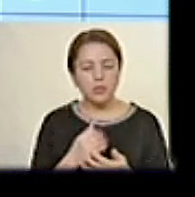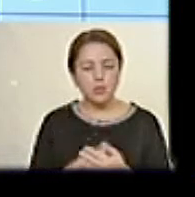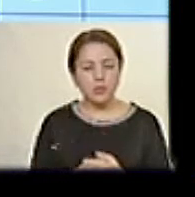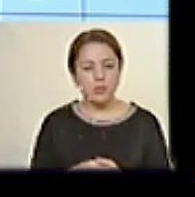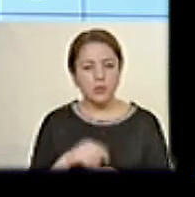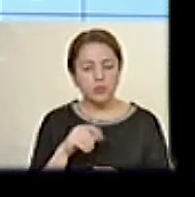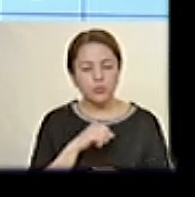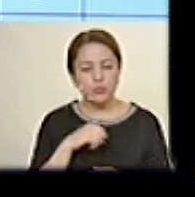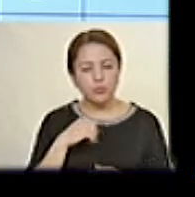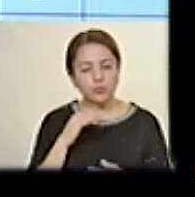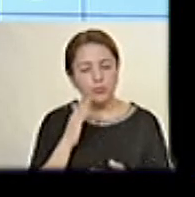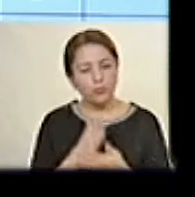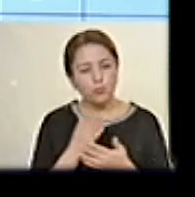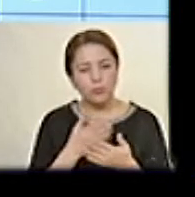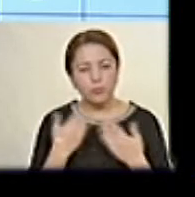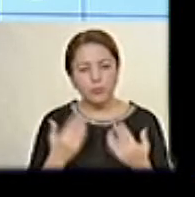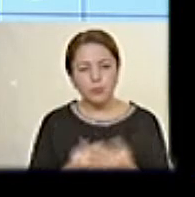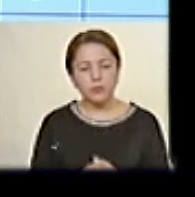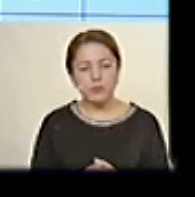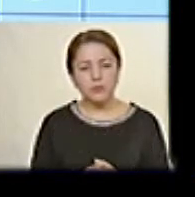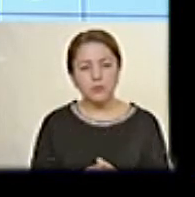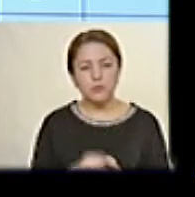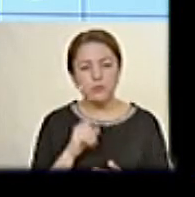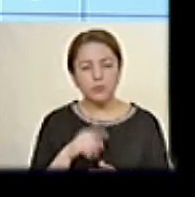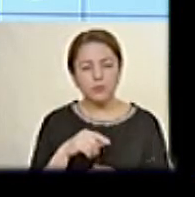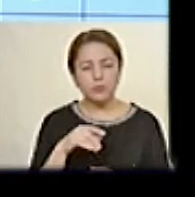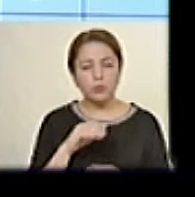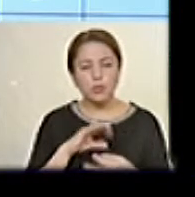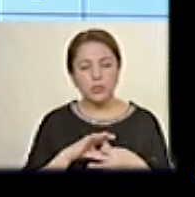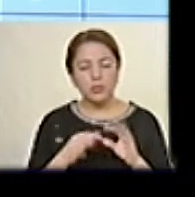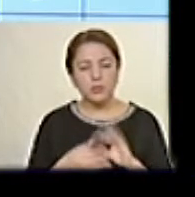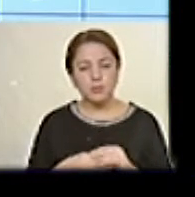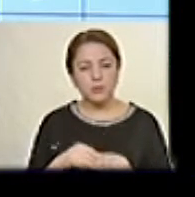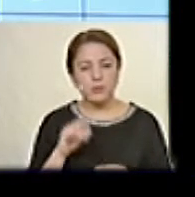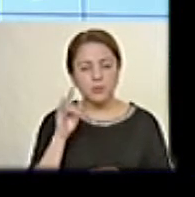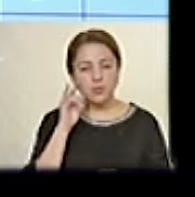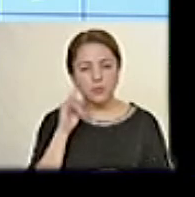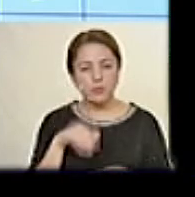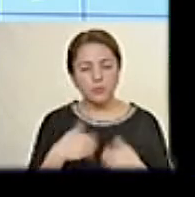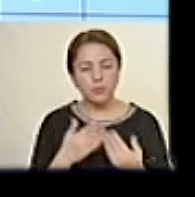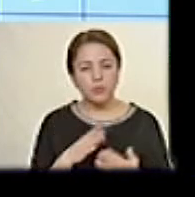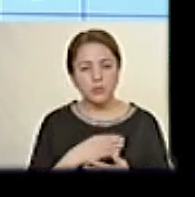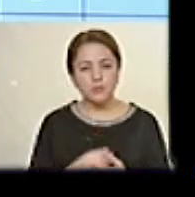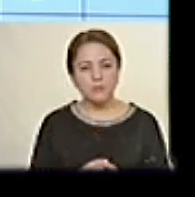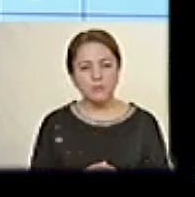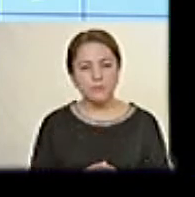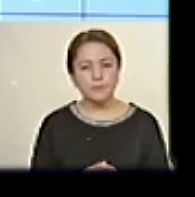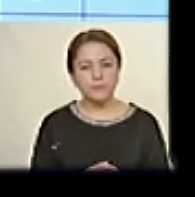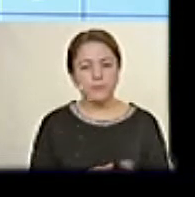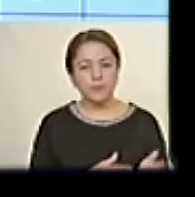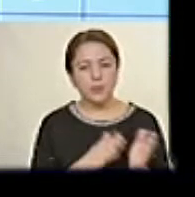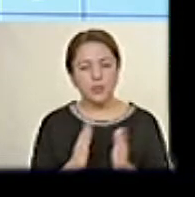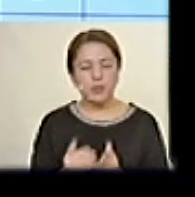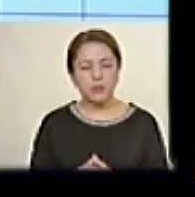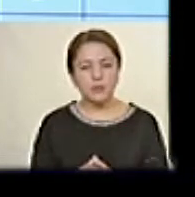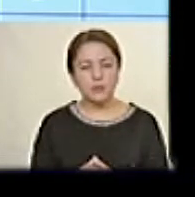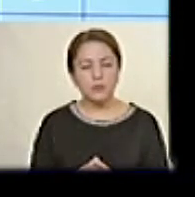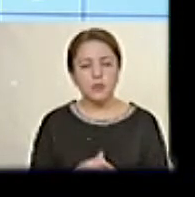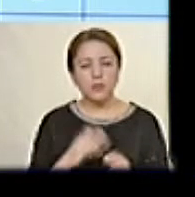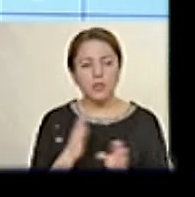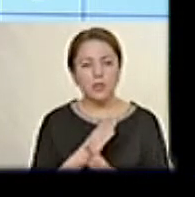o'zining flotlariga egami? Demak, ushbu tarifimiz noto'g'ri ko'rsatilgan. Xo'p, keyingi tarifimiz